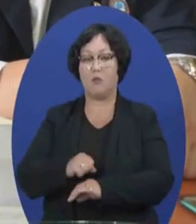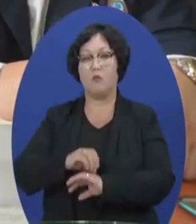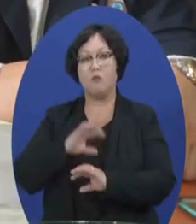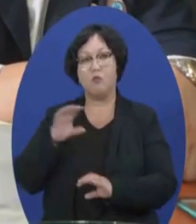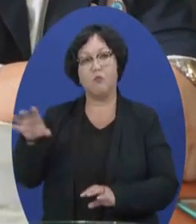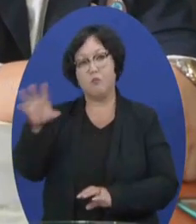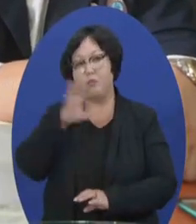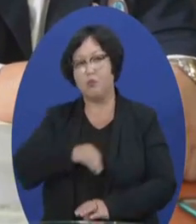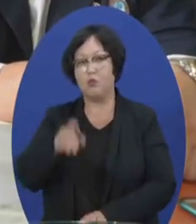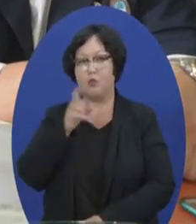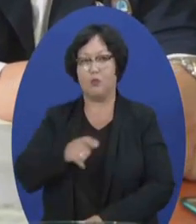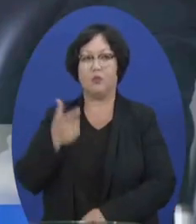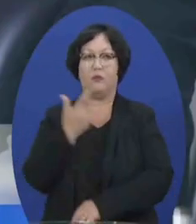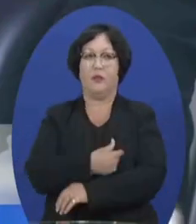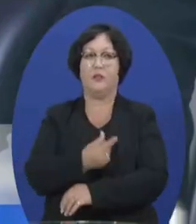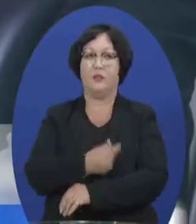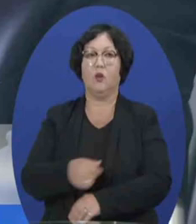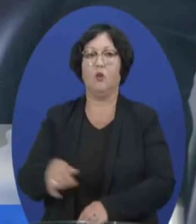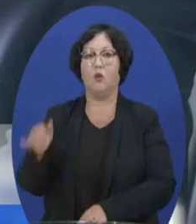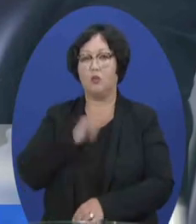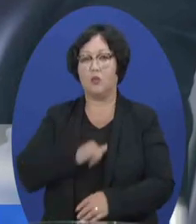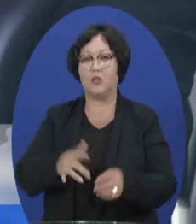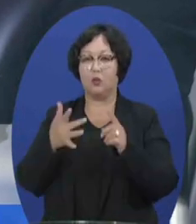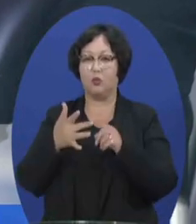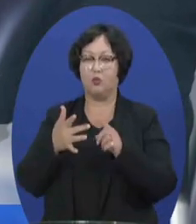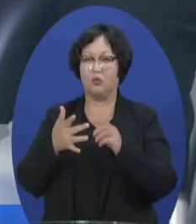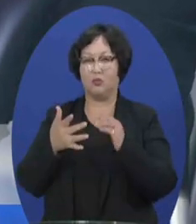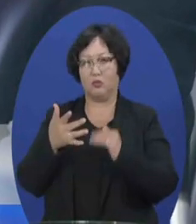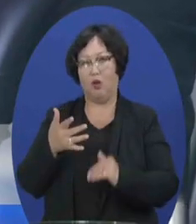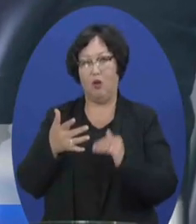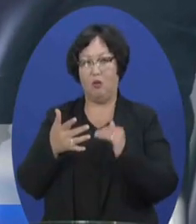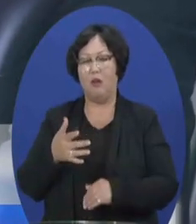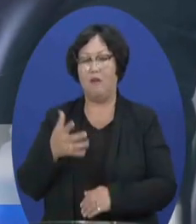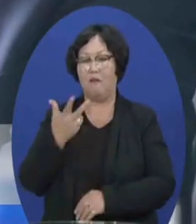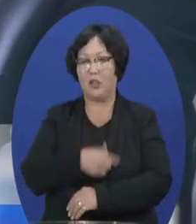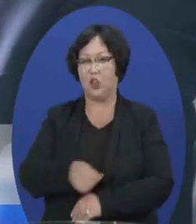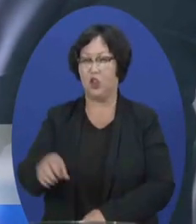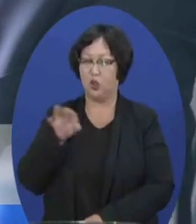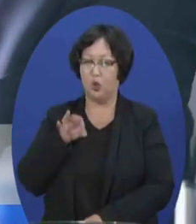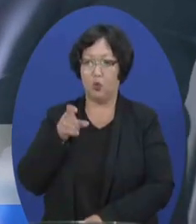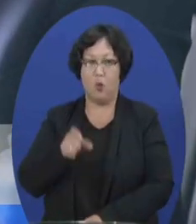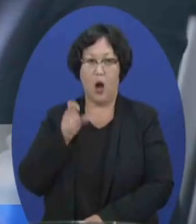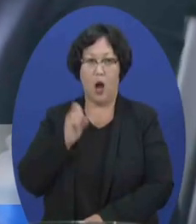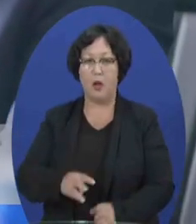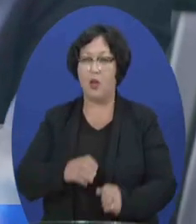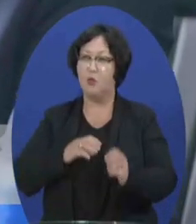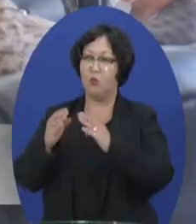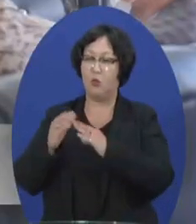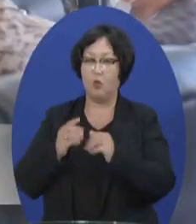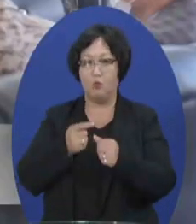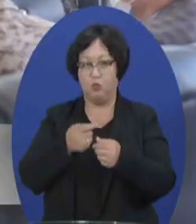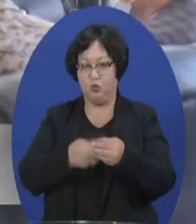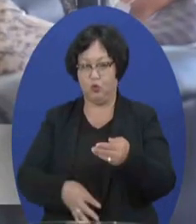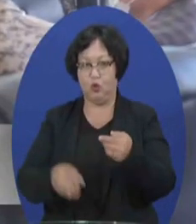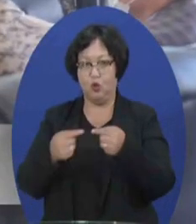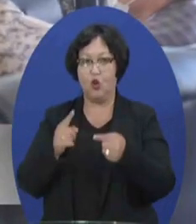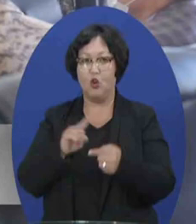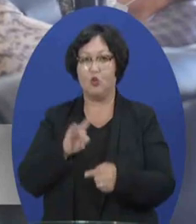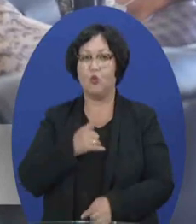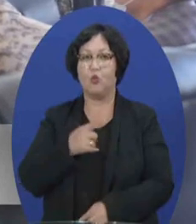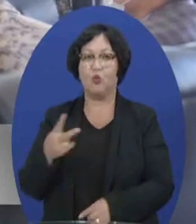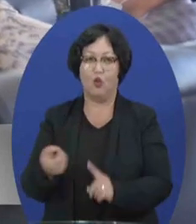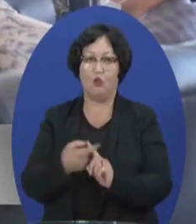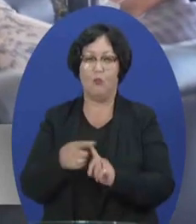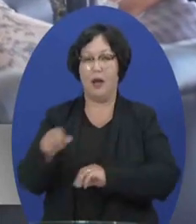хүн амын вакцин жуулалтын явц улсын дунджаас доогуур байна. Энэ нь вакцины сонголт болон хүн амын шилжилт хөдөлгөөний бүртгэлийн зөрүүтэй холбоотой